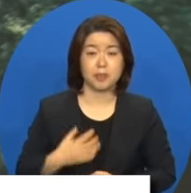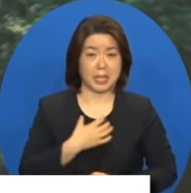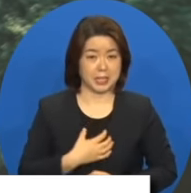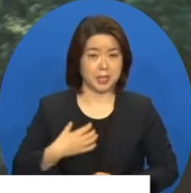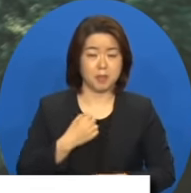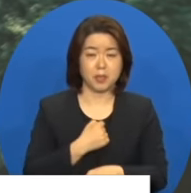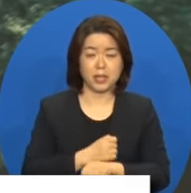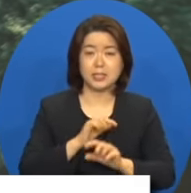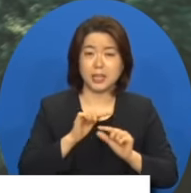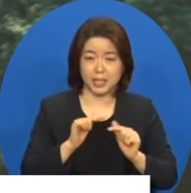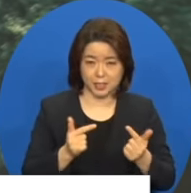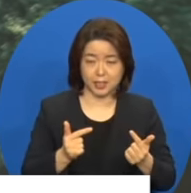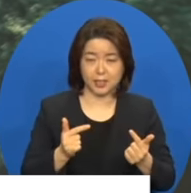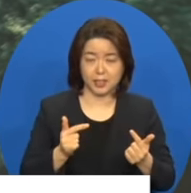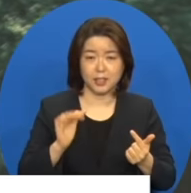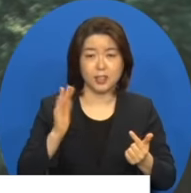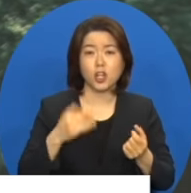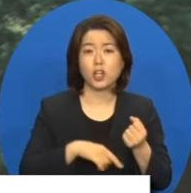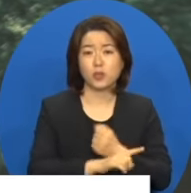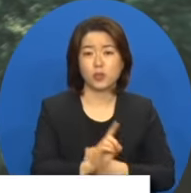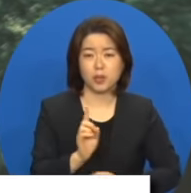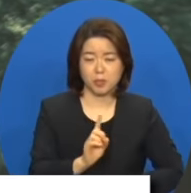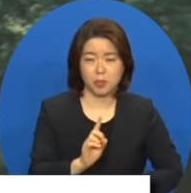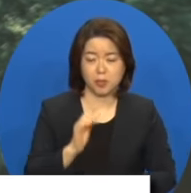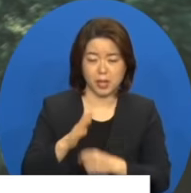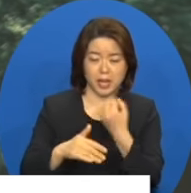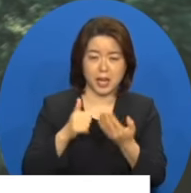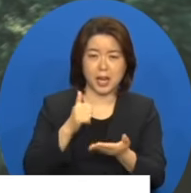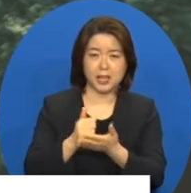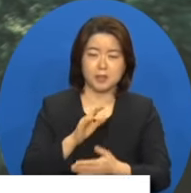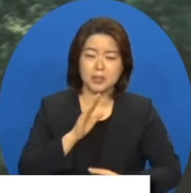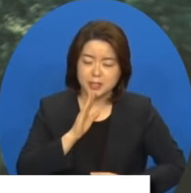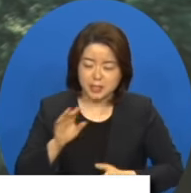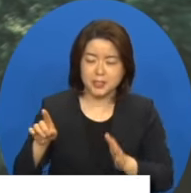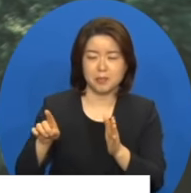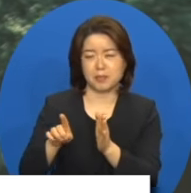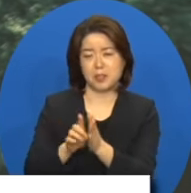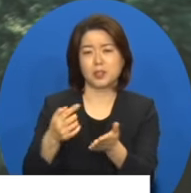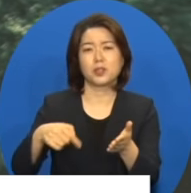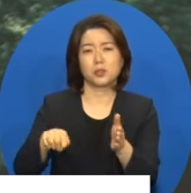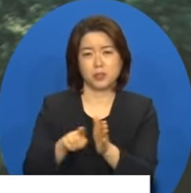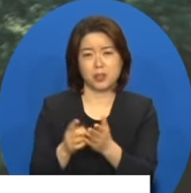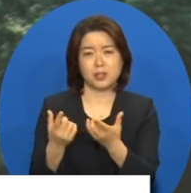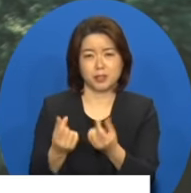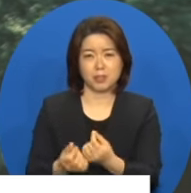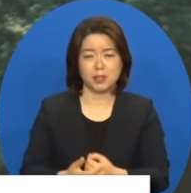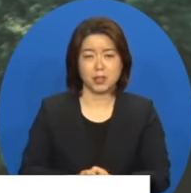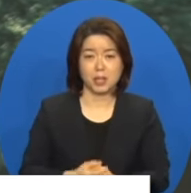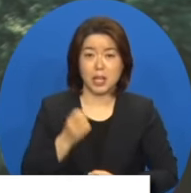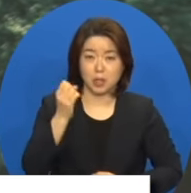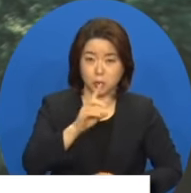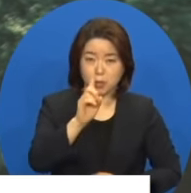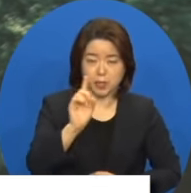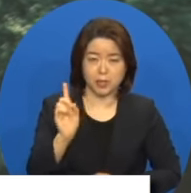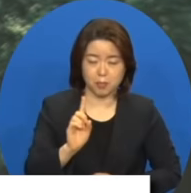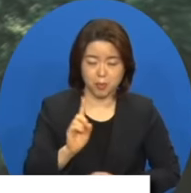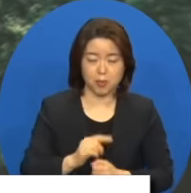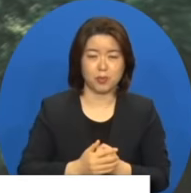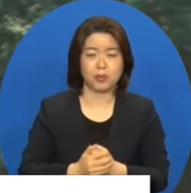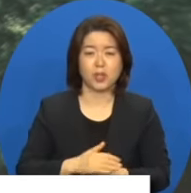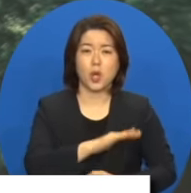염려하지 않아야 되는 이유는 하나님을 진짜 믿게 하기 위해서 그렇습니다. 그러나 또 하나는